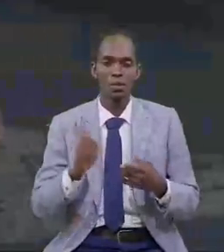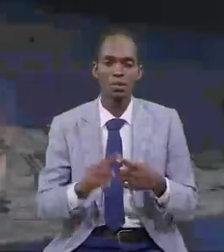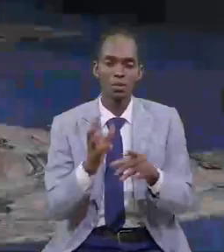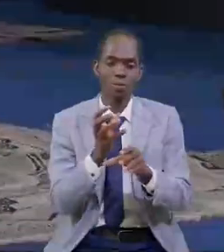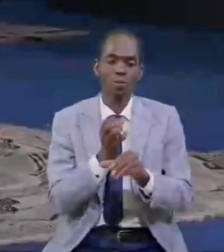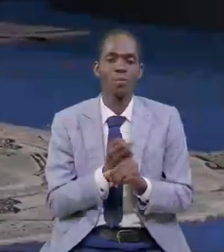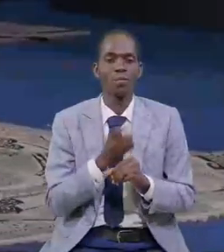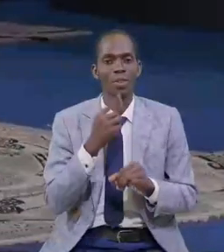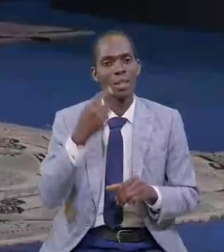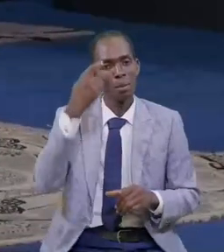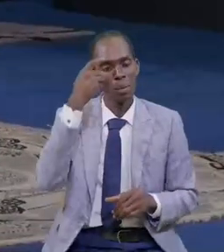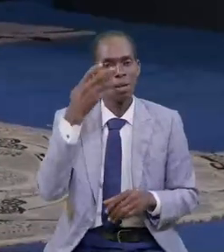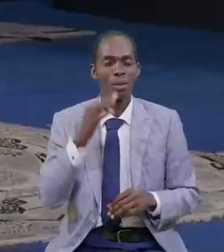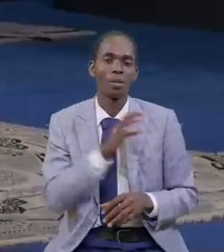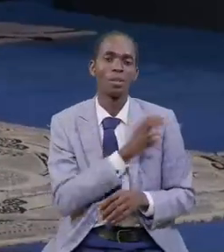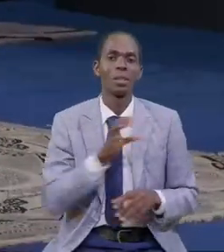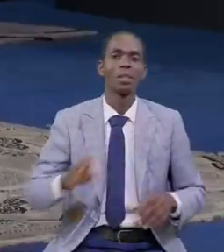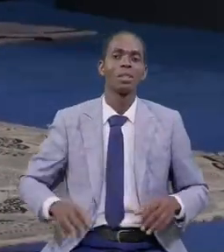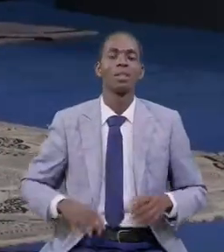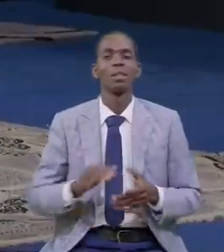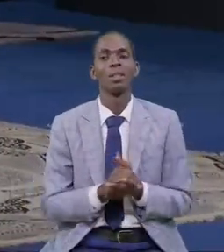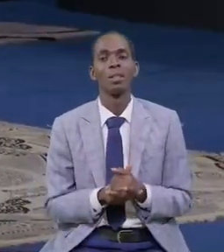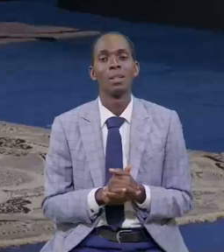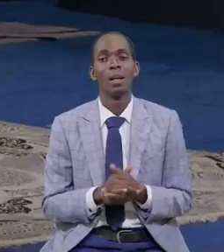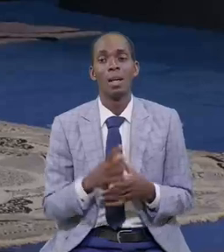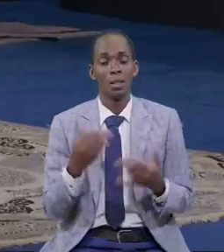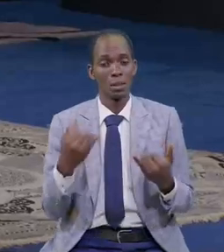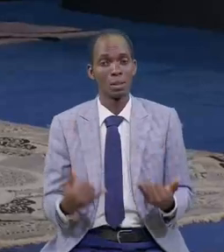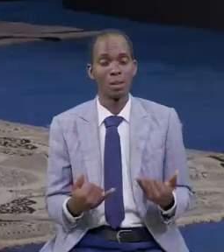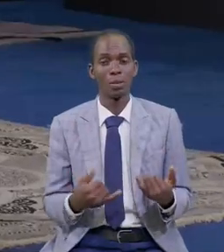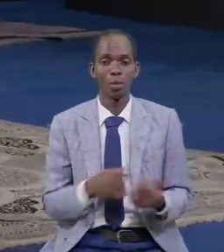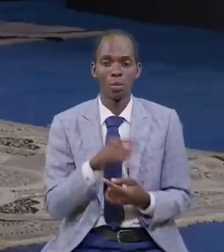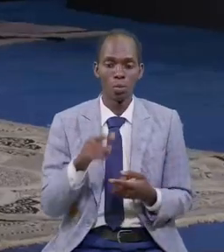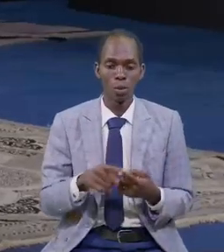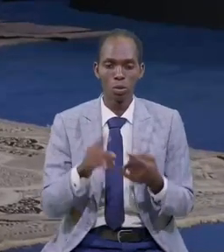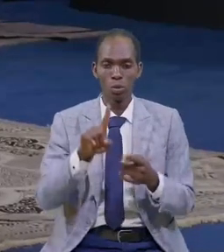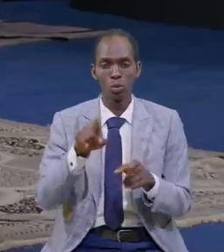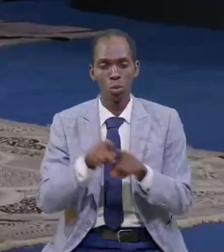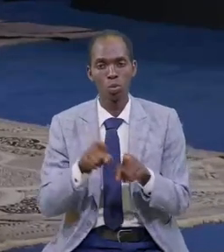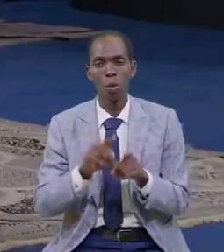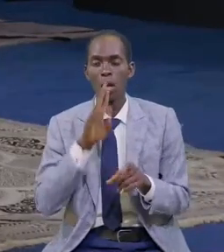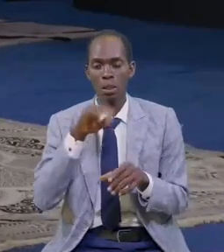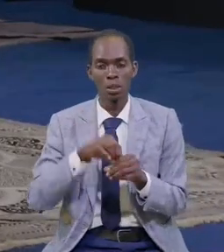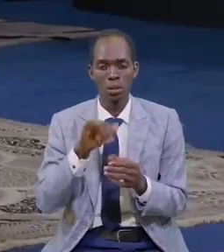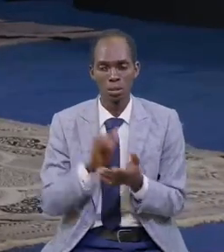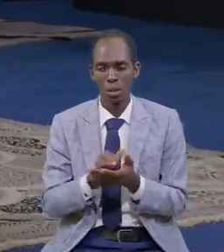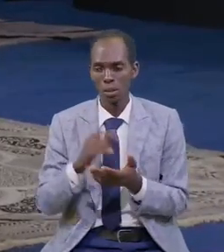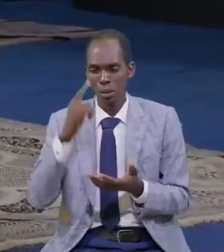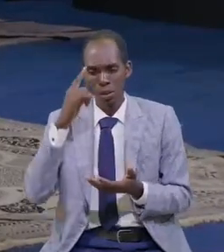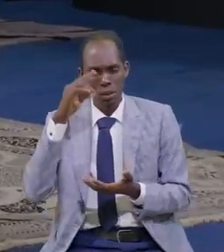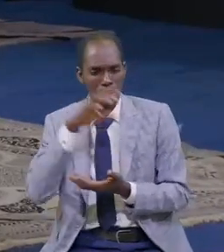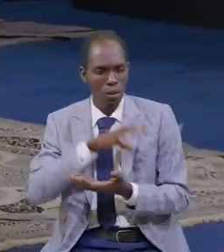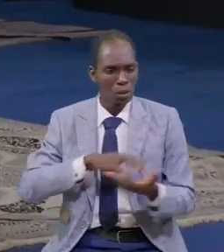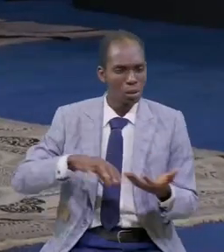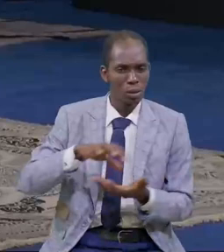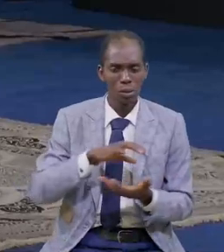revêtir de l'état d'esprit de Christ vous vous arrivez à la croisée des chemins alors vous pouvez